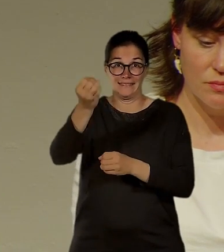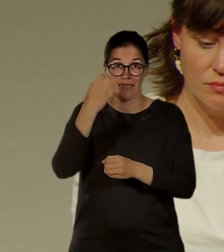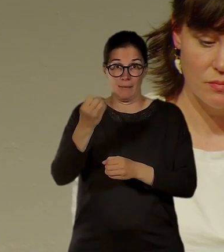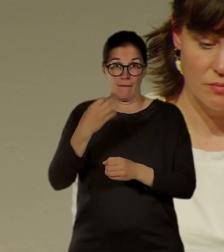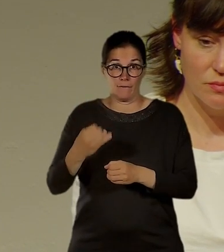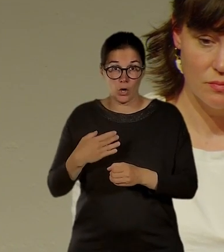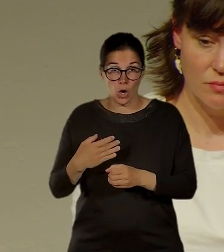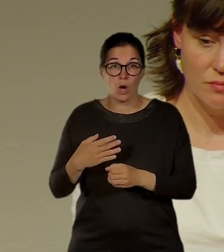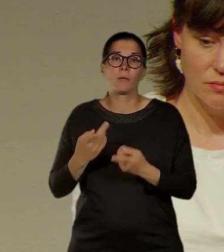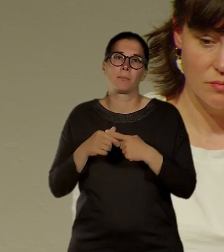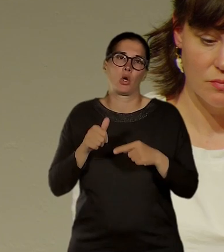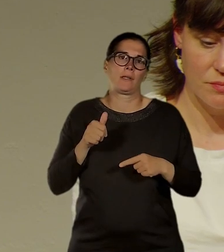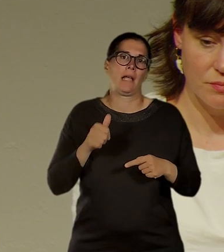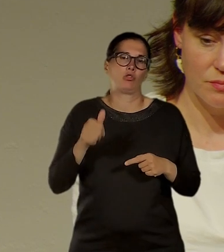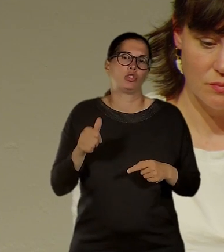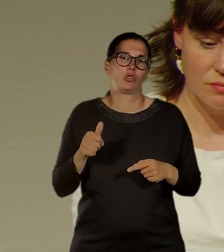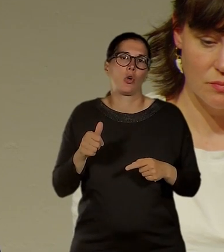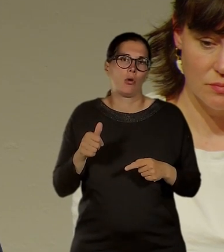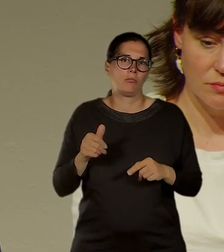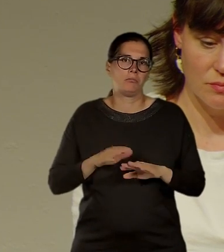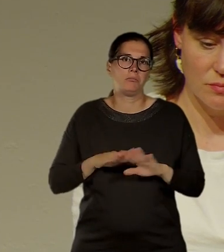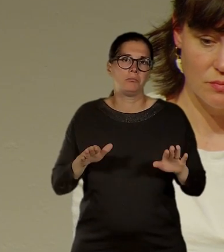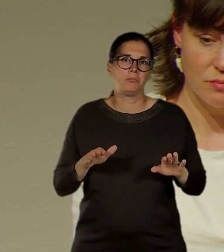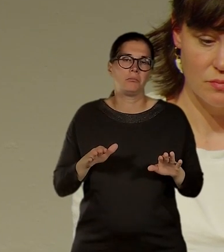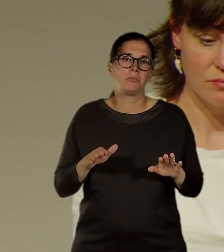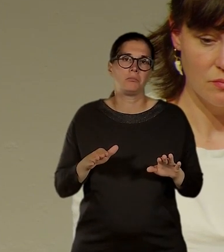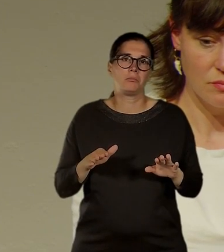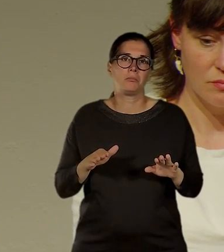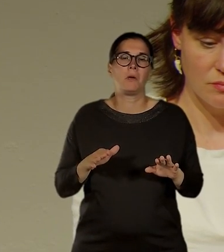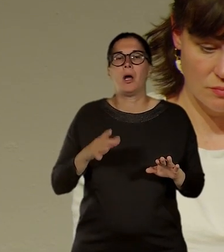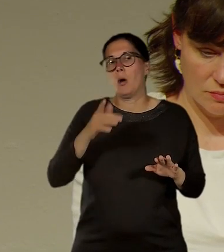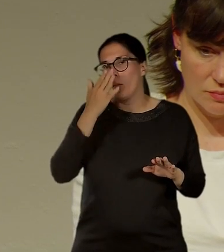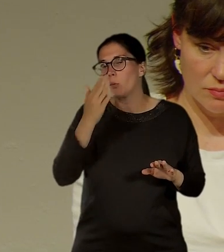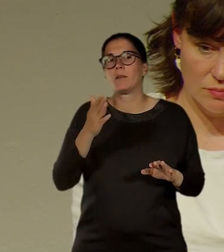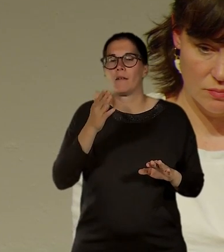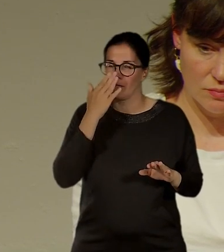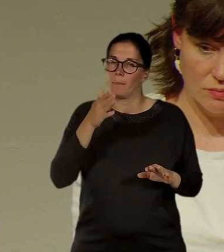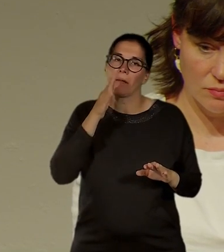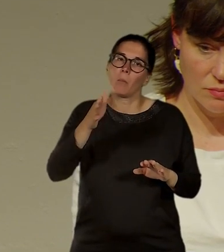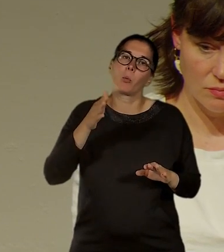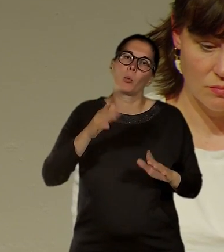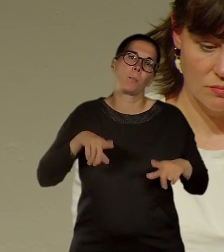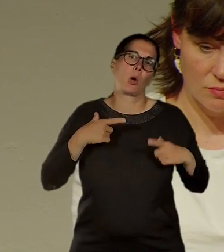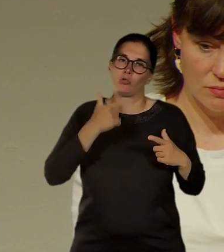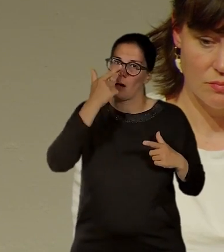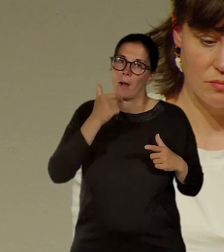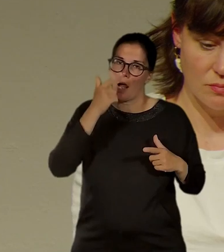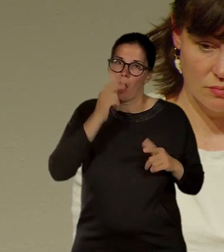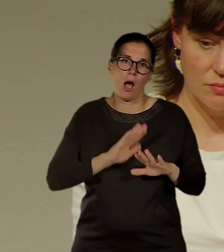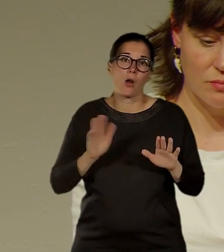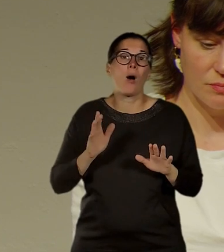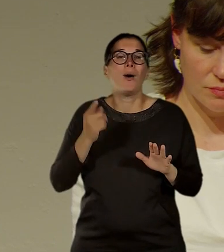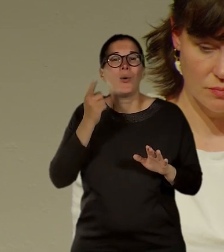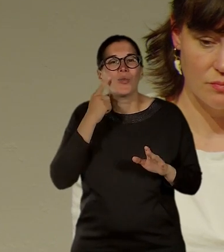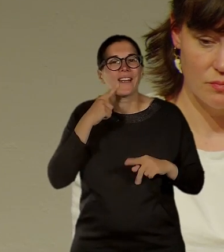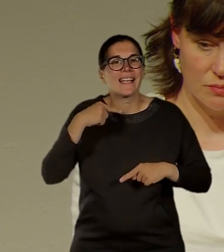na tlačítko asi nebude ze začátku příliš používaný, ale bude to o tom, co se prostě bude dít